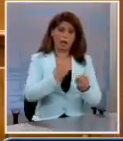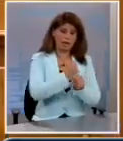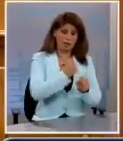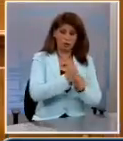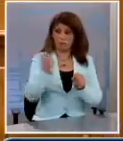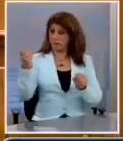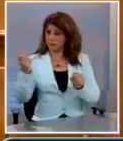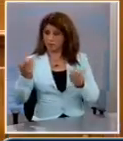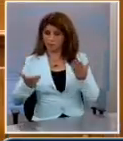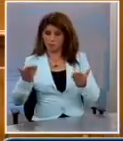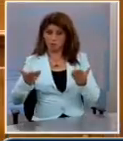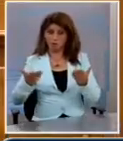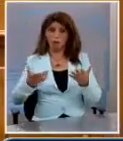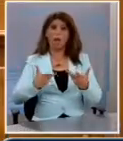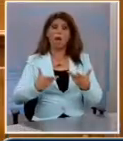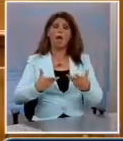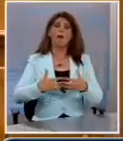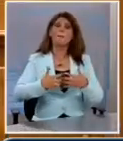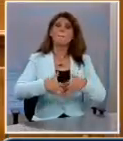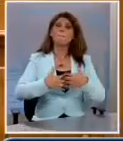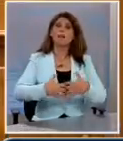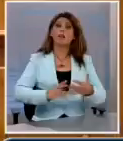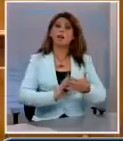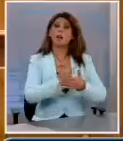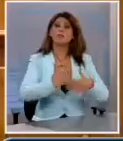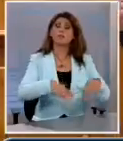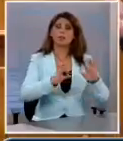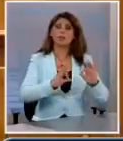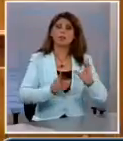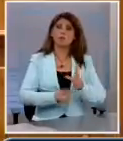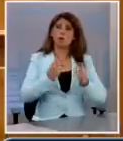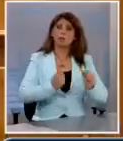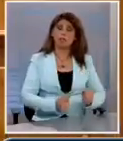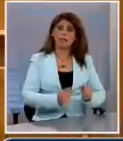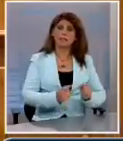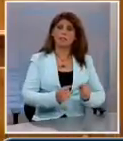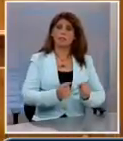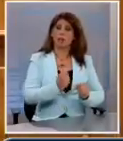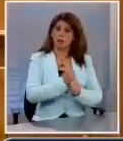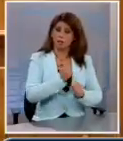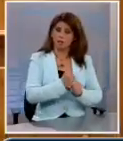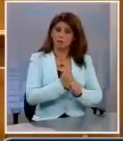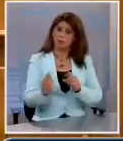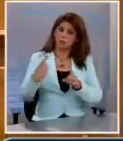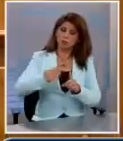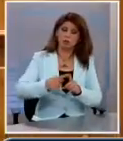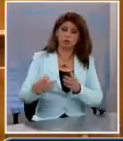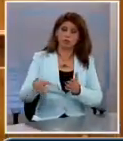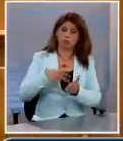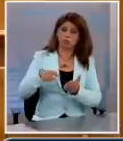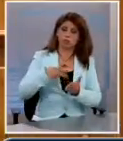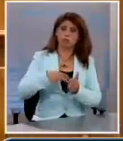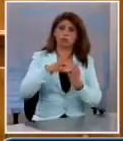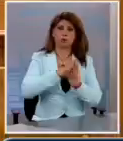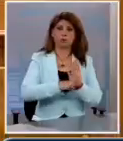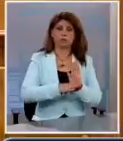της ανάπτυξης, εάν δεν δημιουργηθούν νέες θέσεις εργασίας που θα προσθέσουν τελικά εισφορές στο σύστημα. Και παρά τις μεγάλες